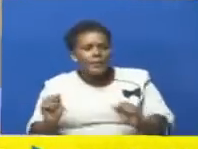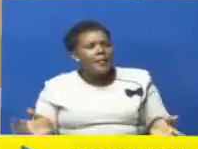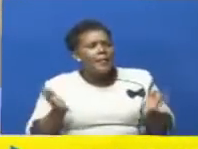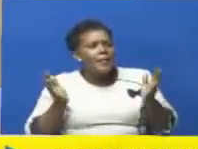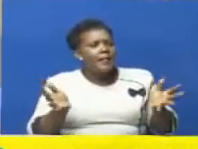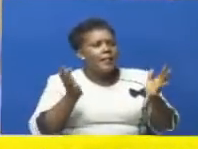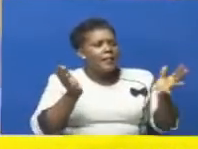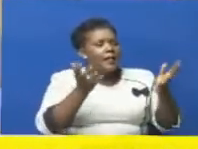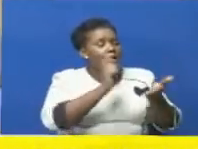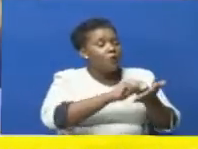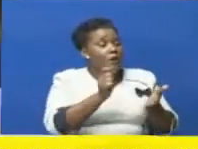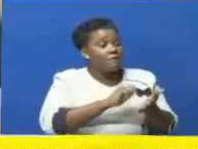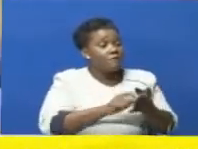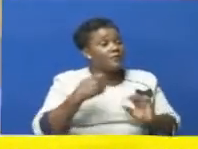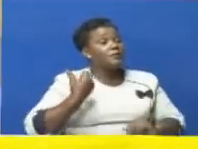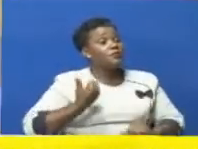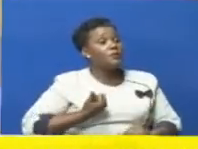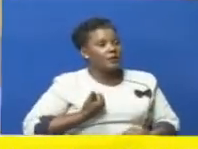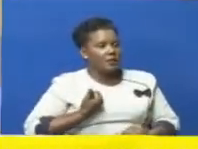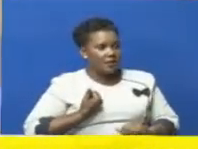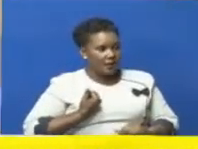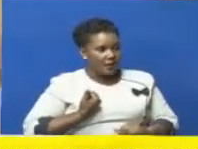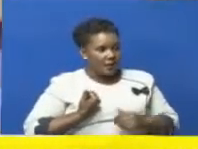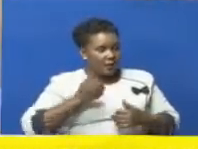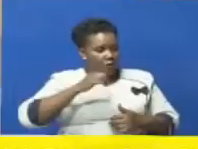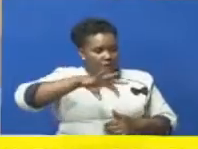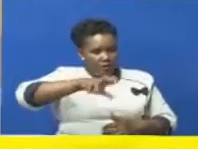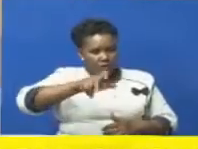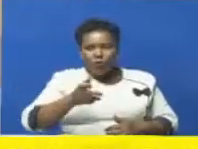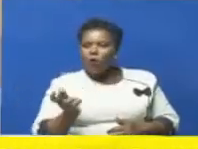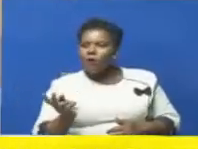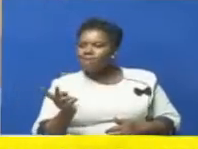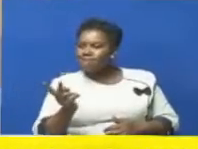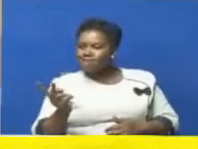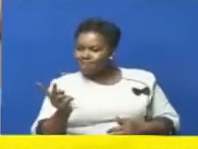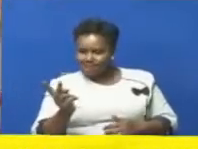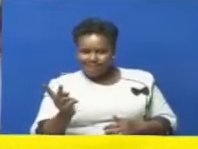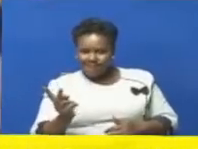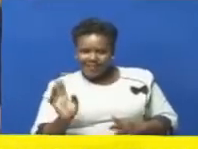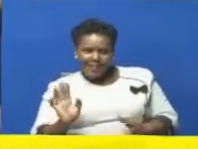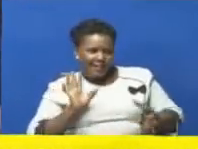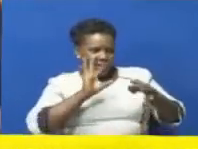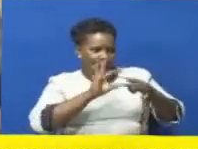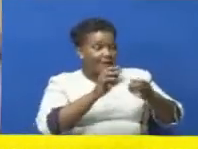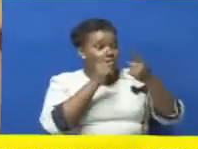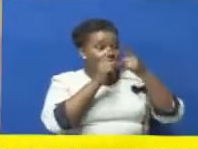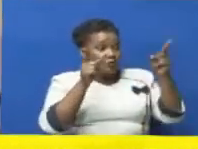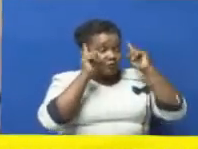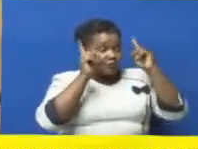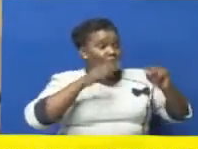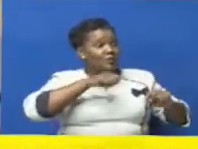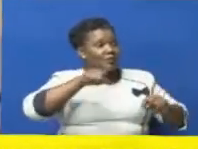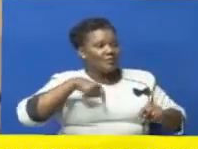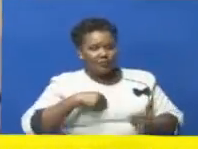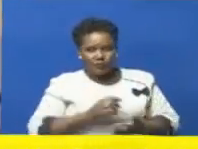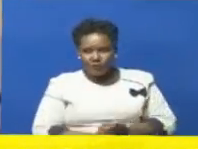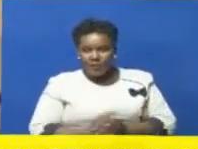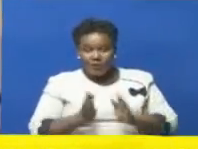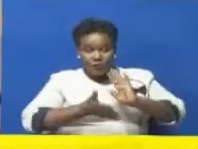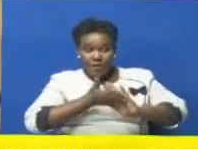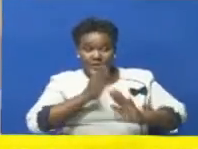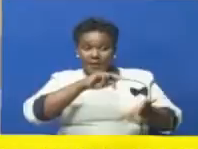wahamasisha wanafunzi kutoka kwenye mikoa hii kuingia DIT. Kwa hiyo tumeanza kampeni, tumeanzia